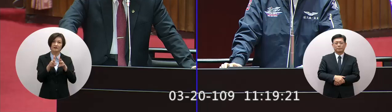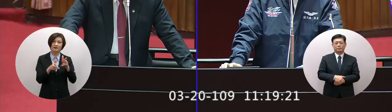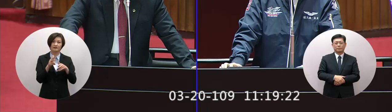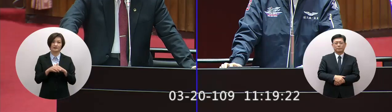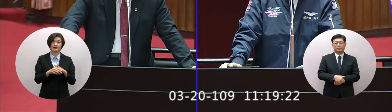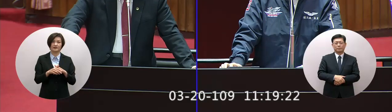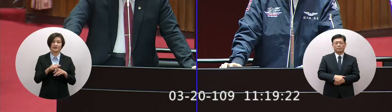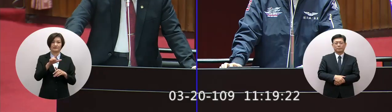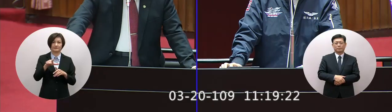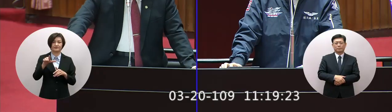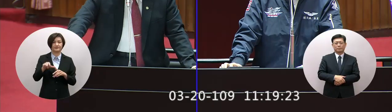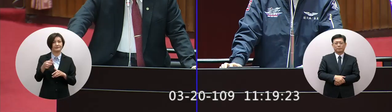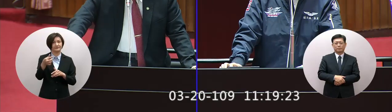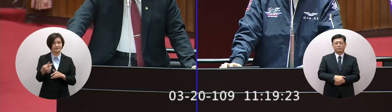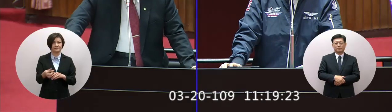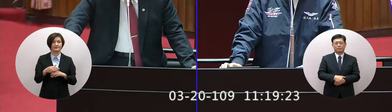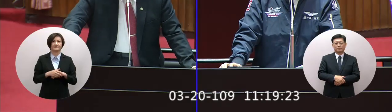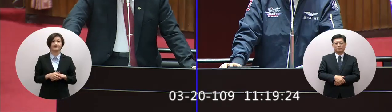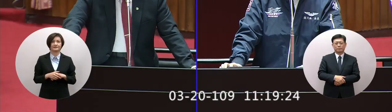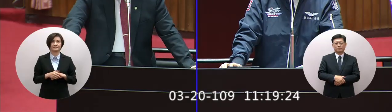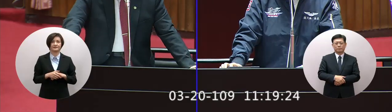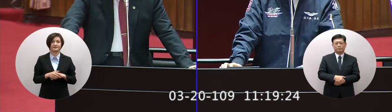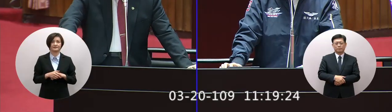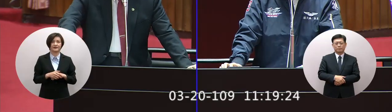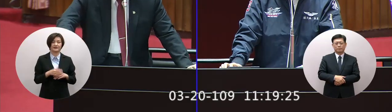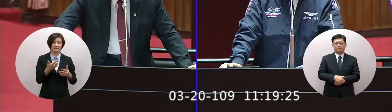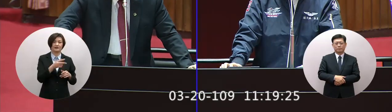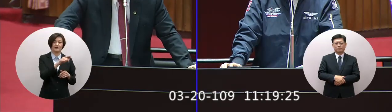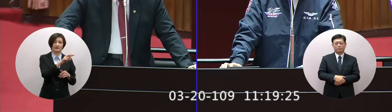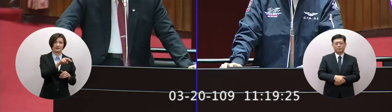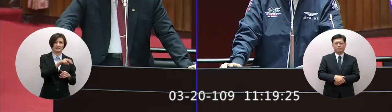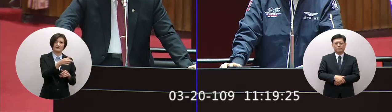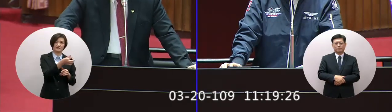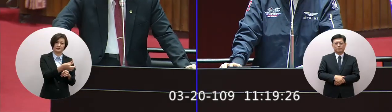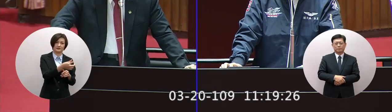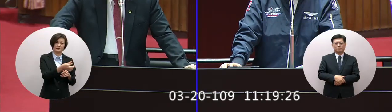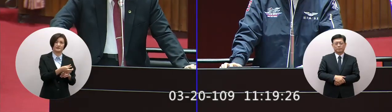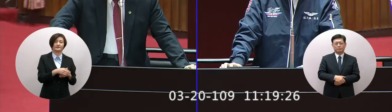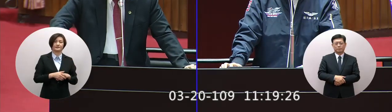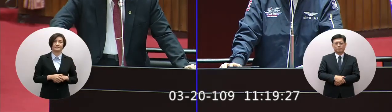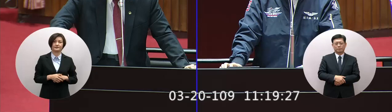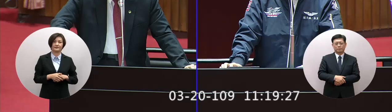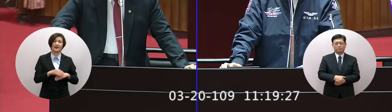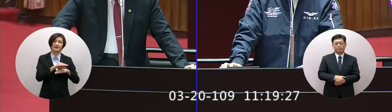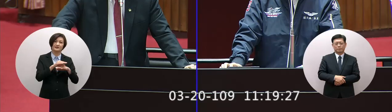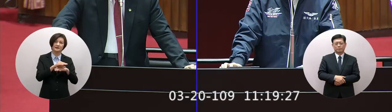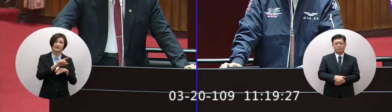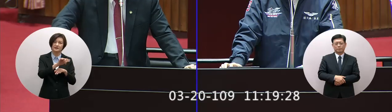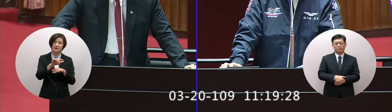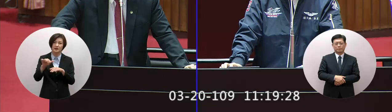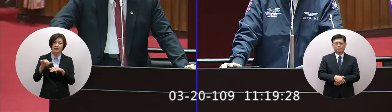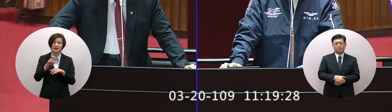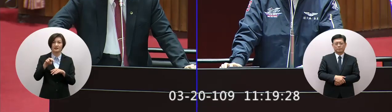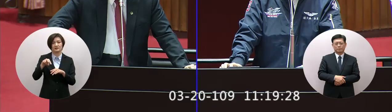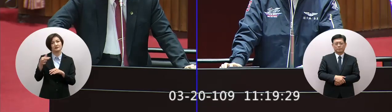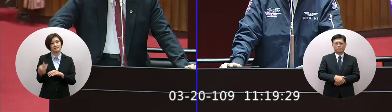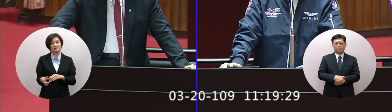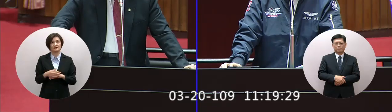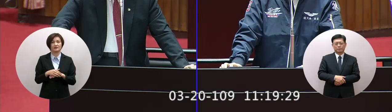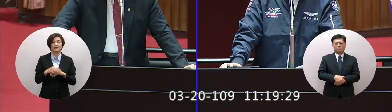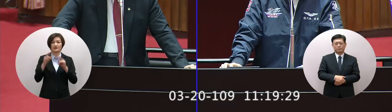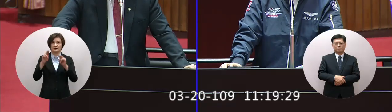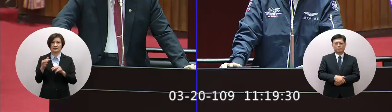是6000亿啦，啊，整车2000亿，啊，汽车零件、即车辆零件2000亿，汽车电